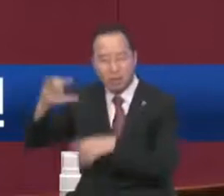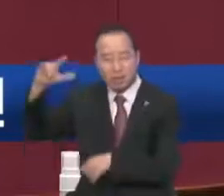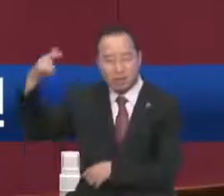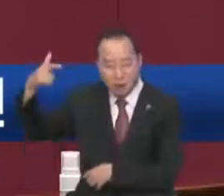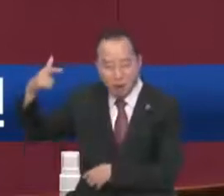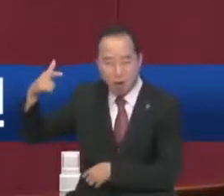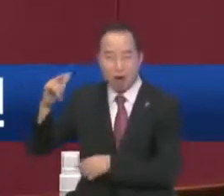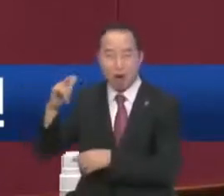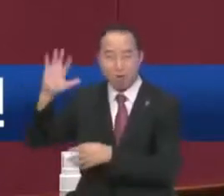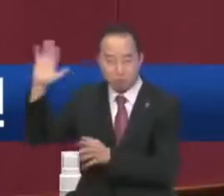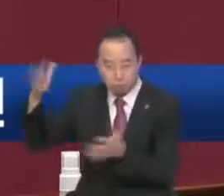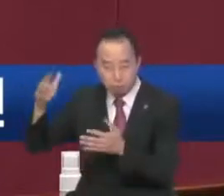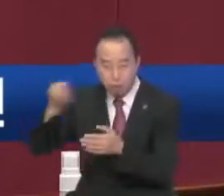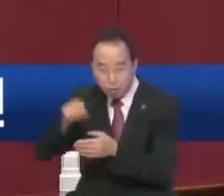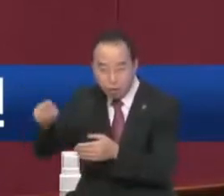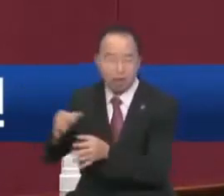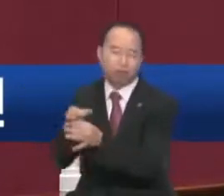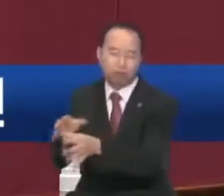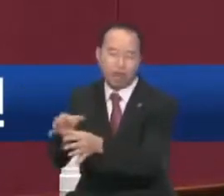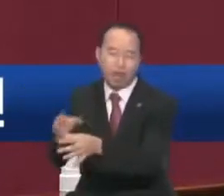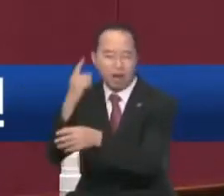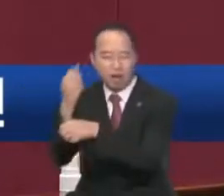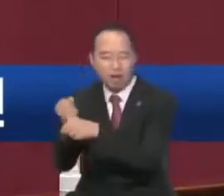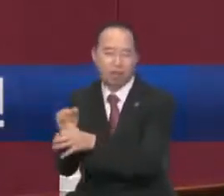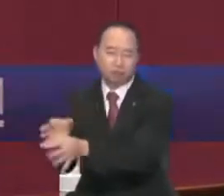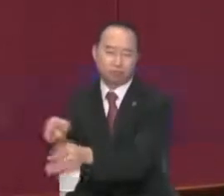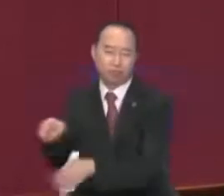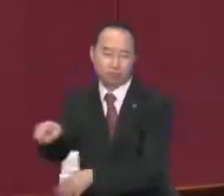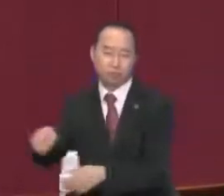기술에 투자해야 합니다.